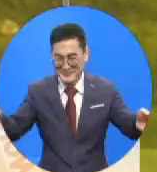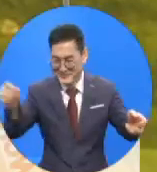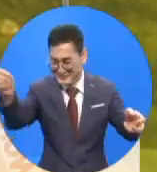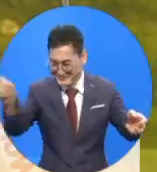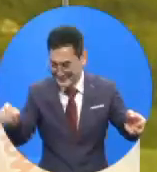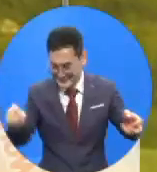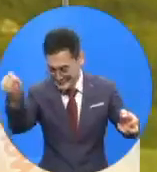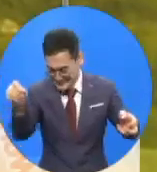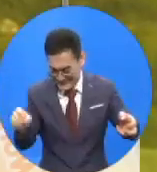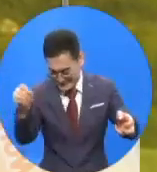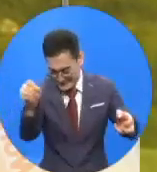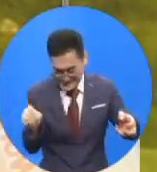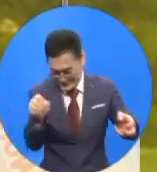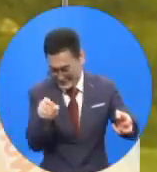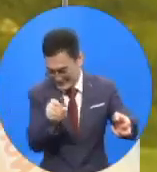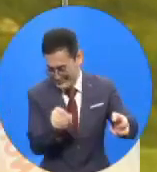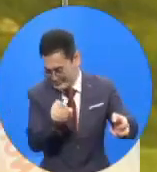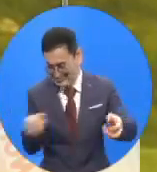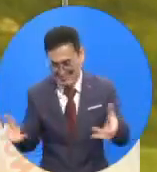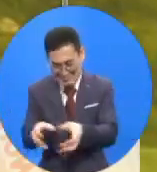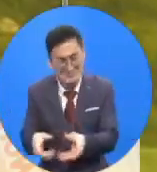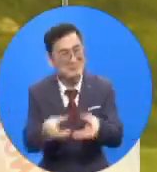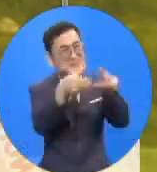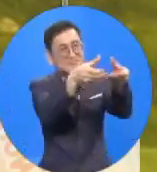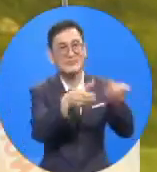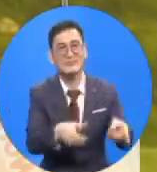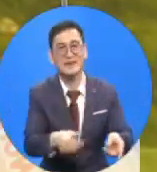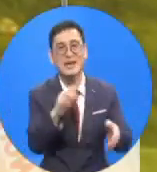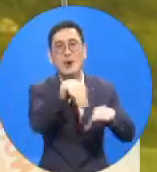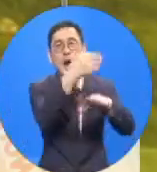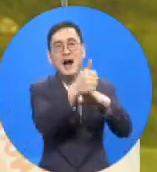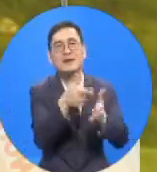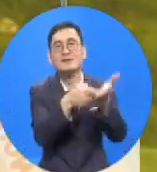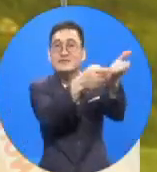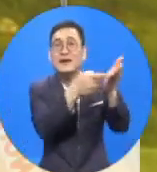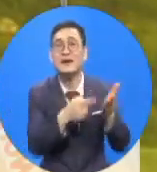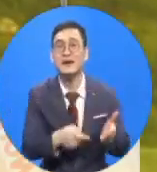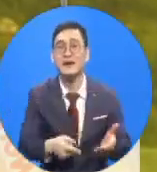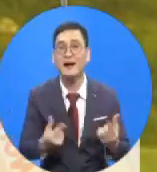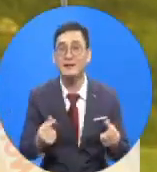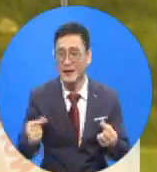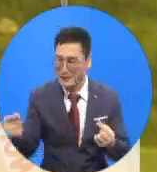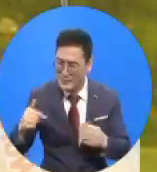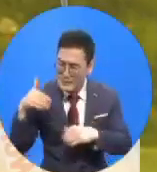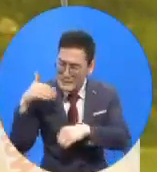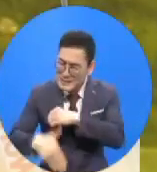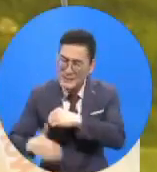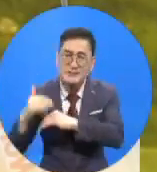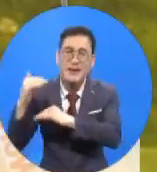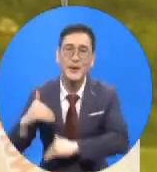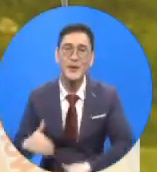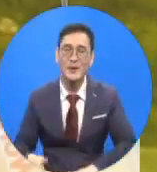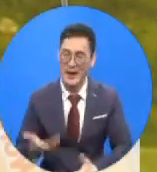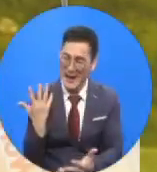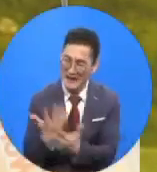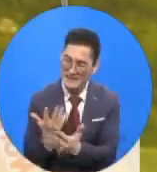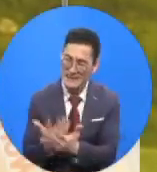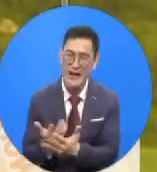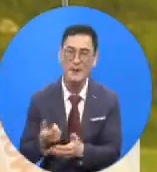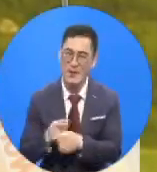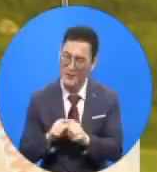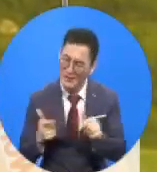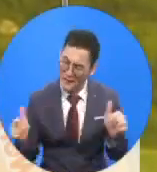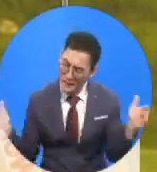실력이 가 있는 것들을 굉장히 많이 읽어보신 분이 아니면 그렇게 사실 이런 류의 글을 쓰기가 굉장히 어려워요 한자의 어떤 열에서 오는 이